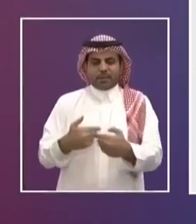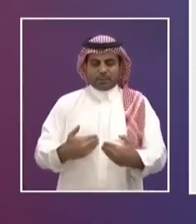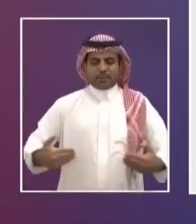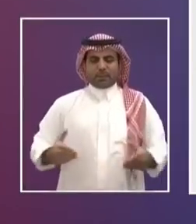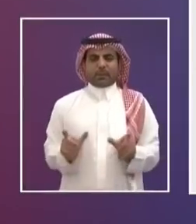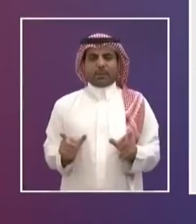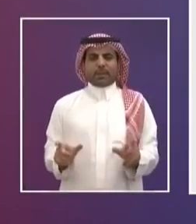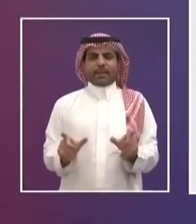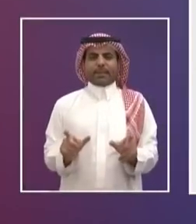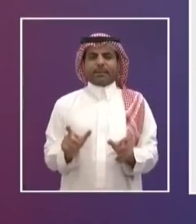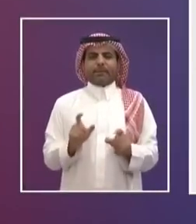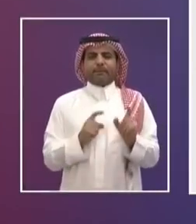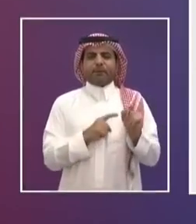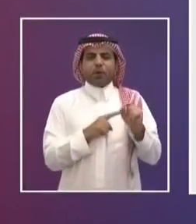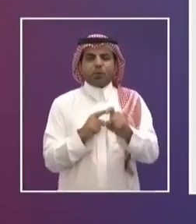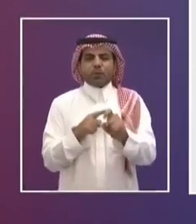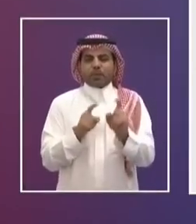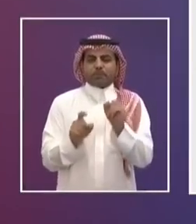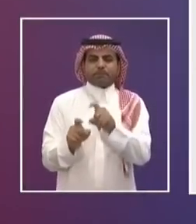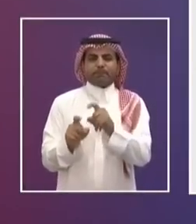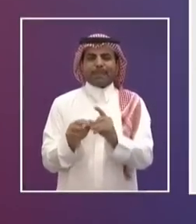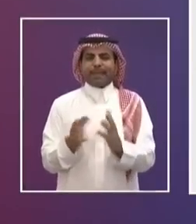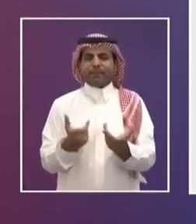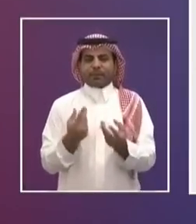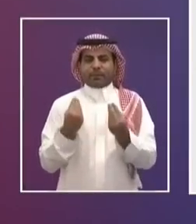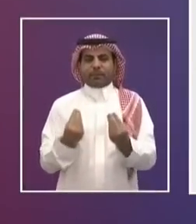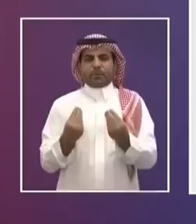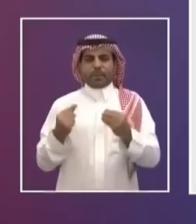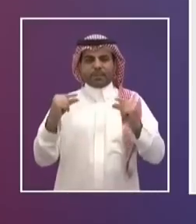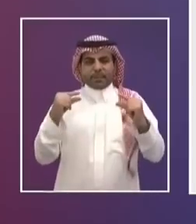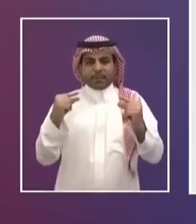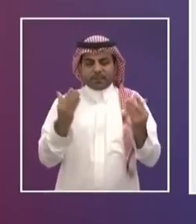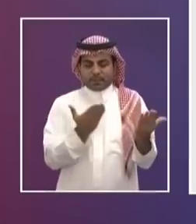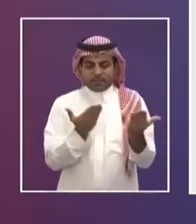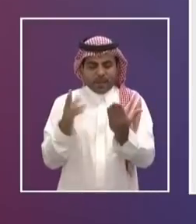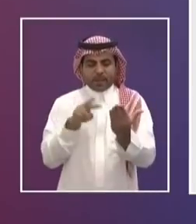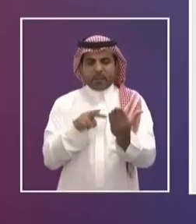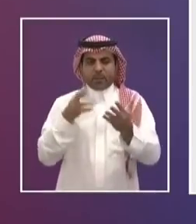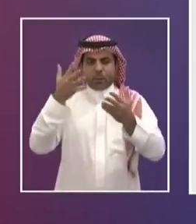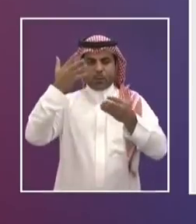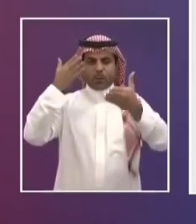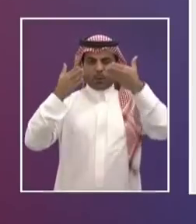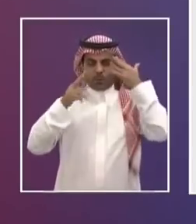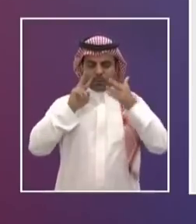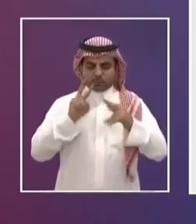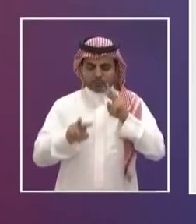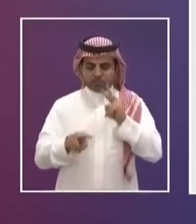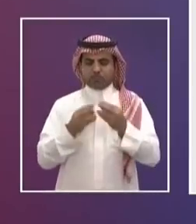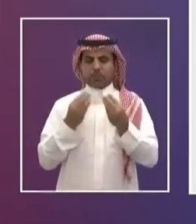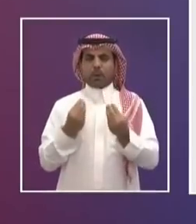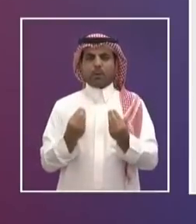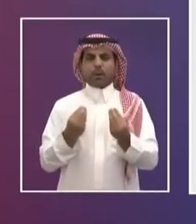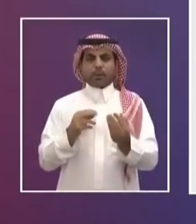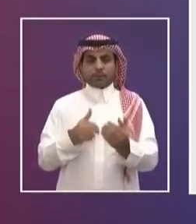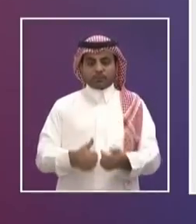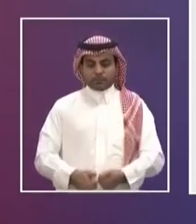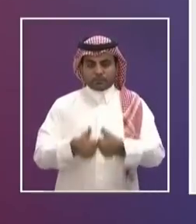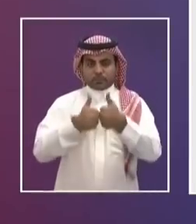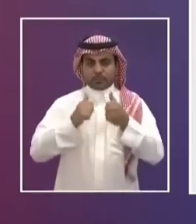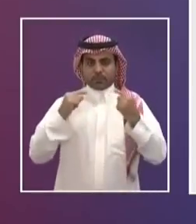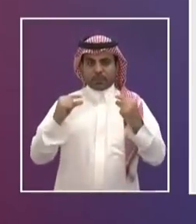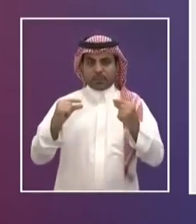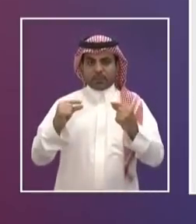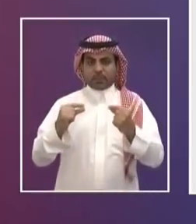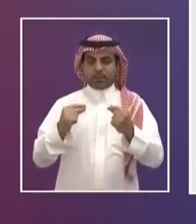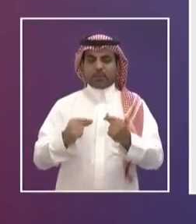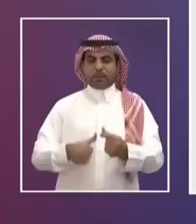للمناعة ضد هذا الفيروس، وهي لم تكتمل بعد، ولا يزال العلماء يدرسون ذلك ويبحثونه، ومتى ما استجدت فيه